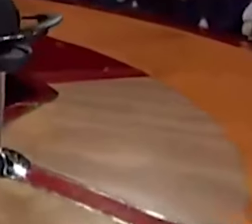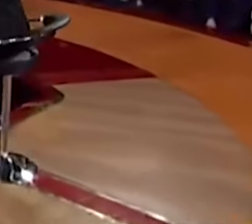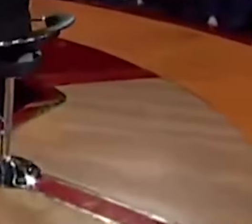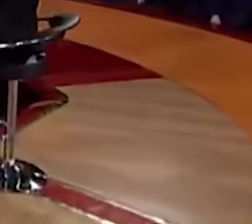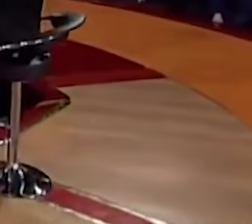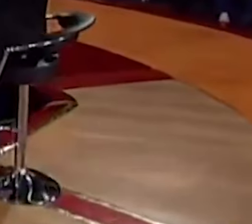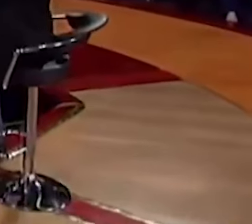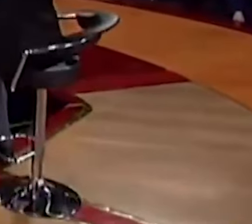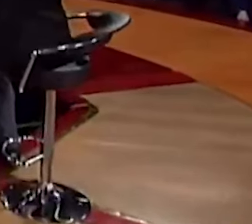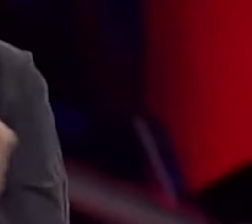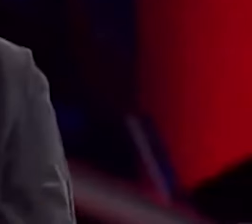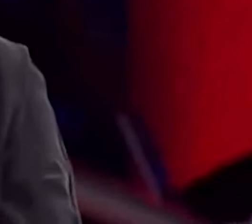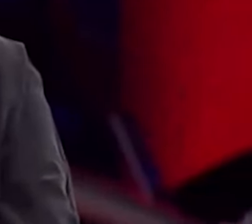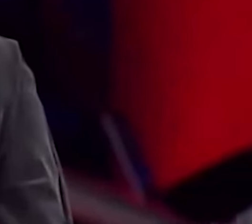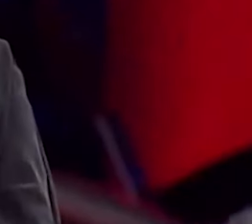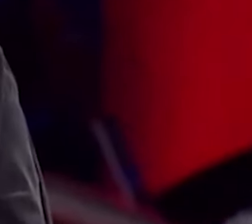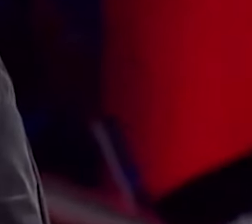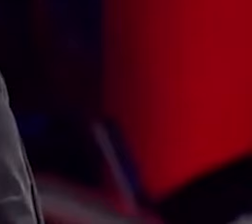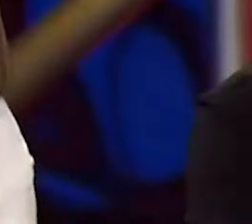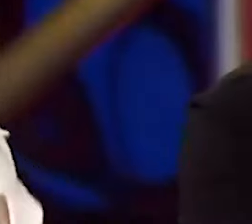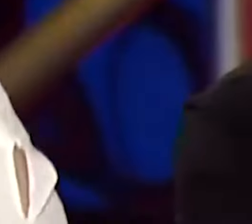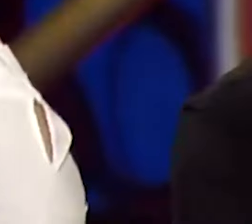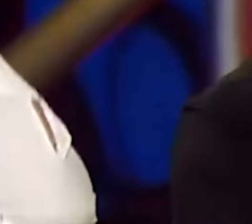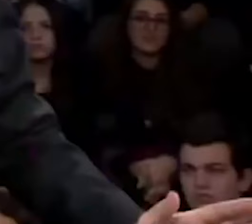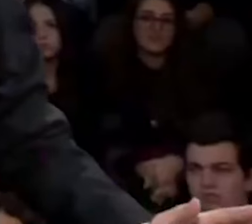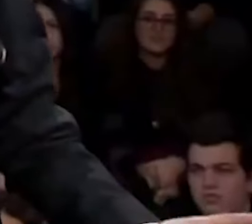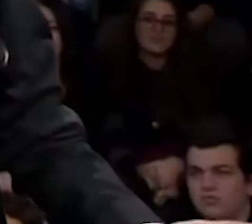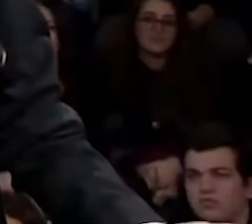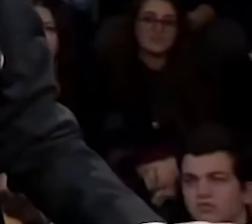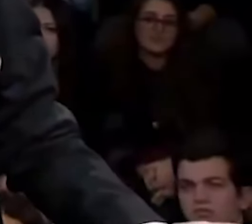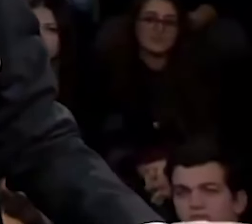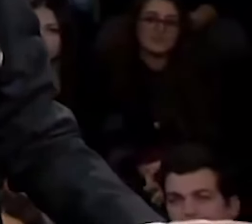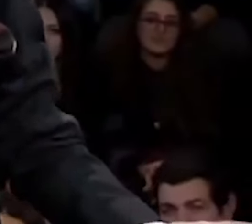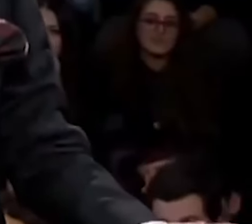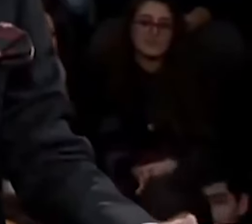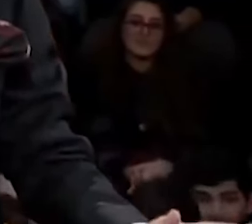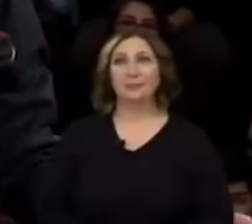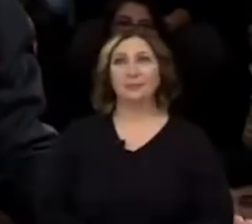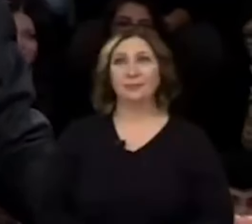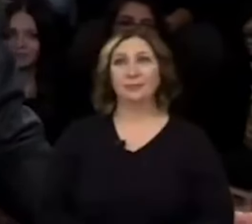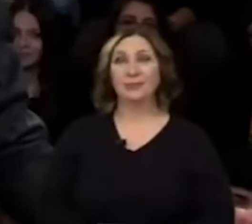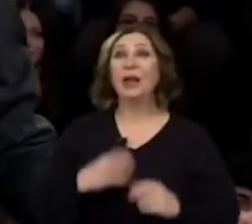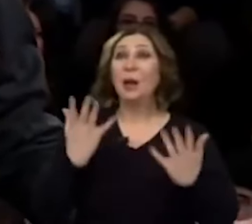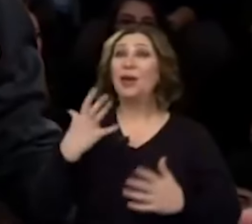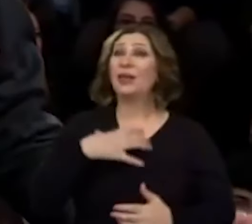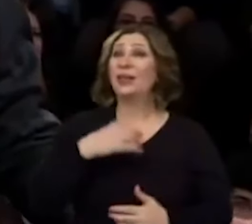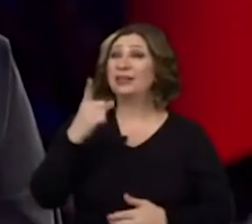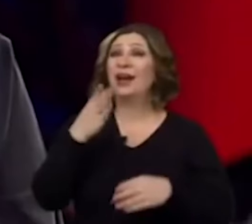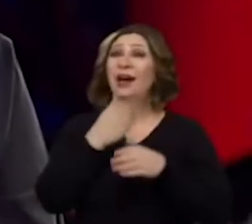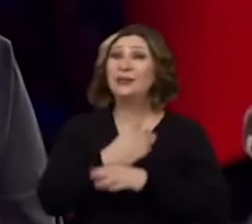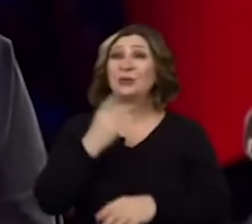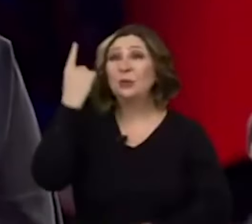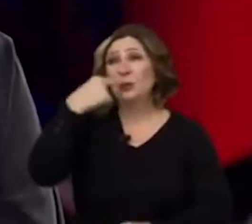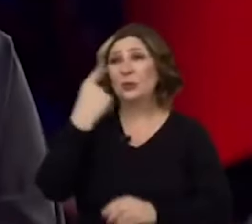Selen'cim, ben Gökçe'ye böyle dedim, bir sesini sadece seyirci duysun diye söyledim. Ama kendisi